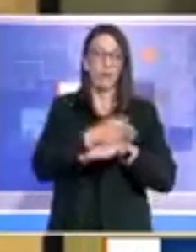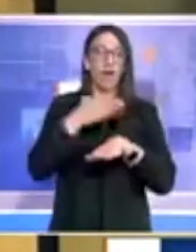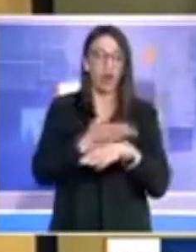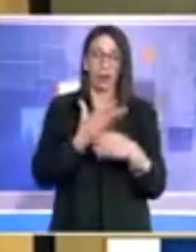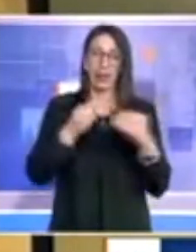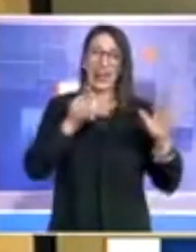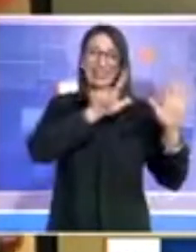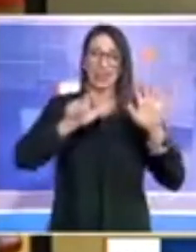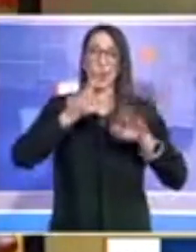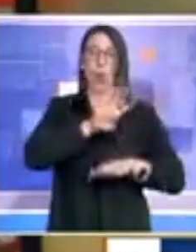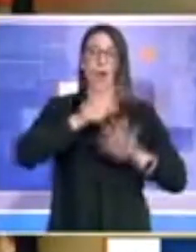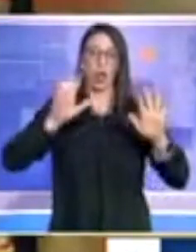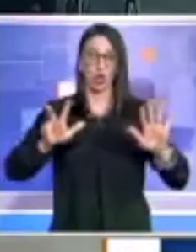748